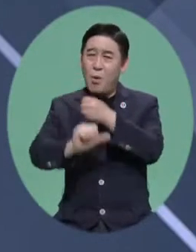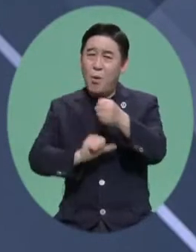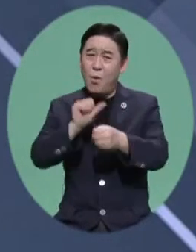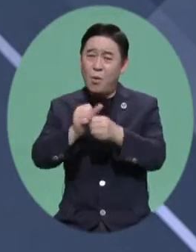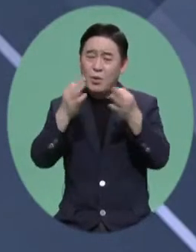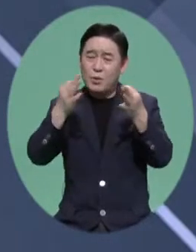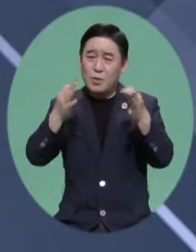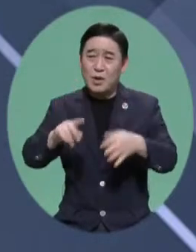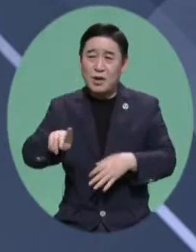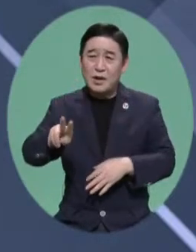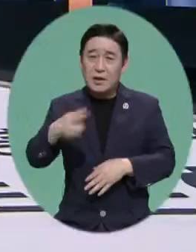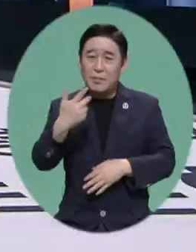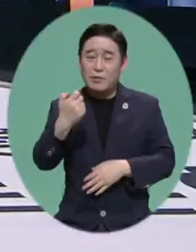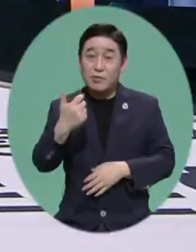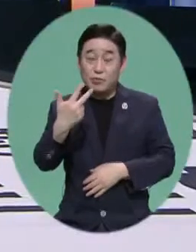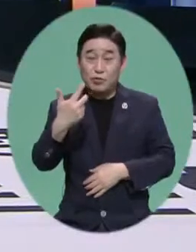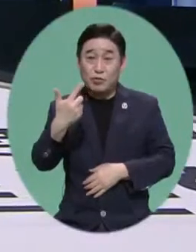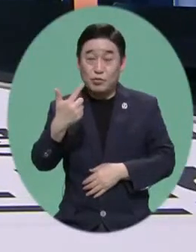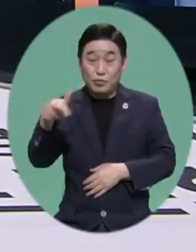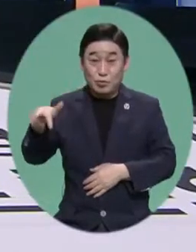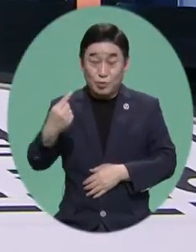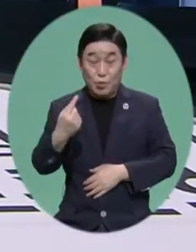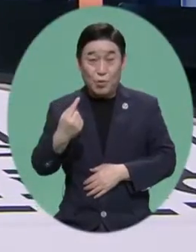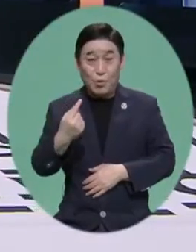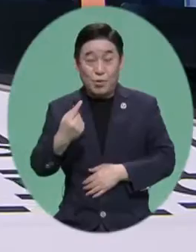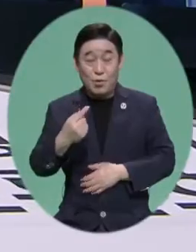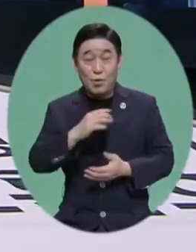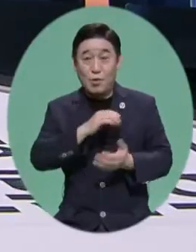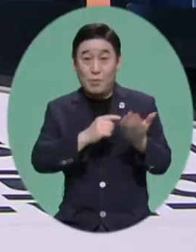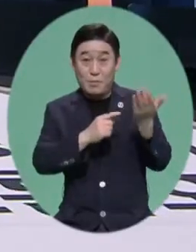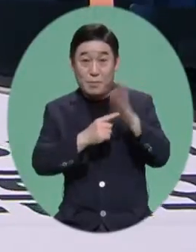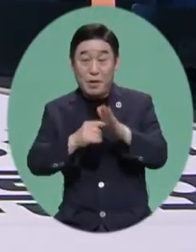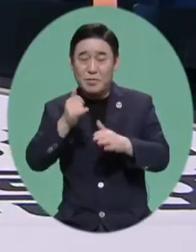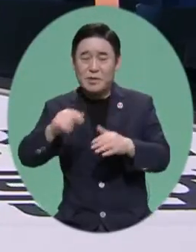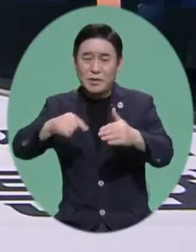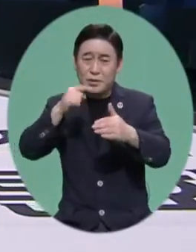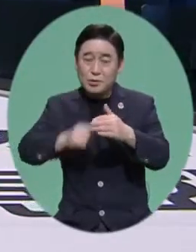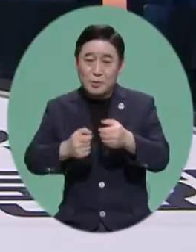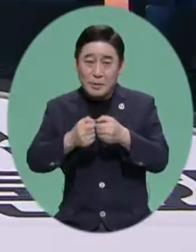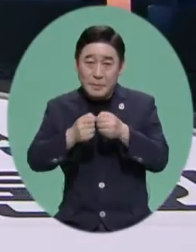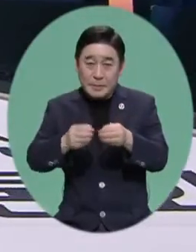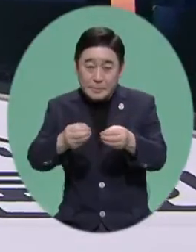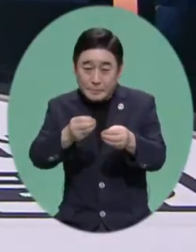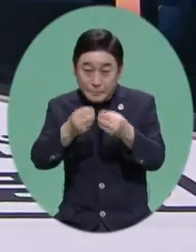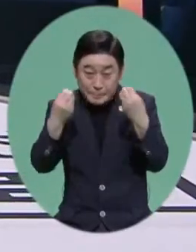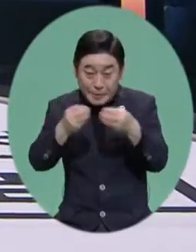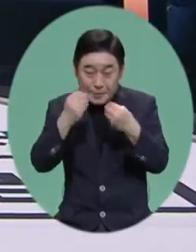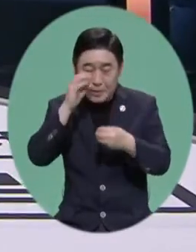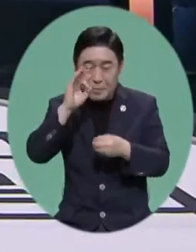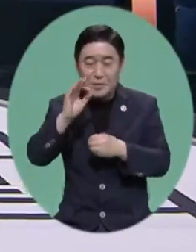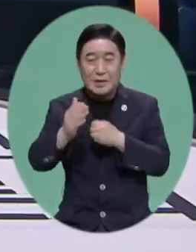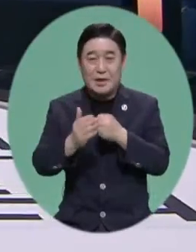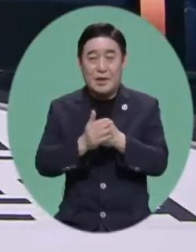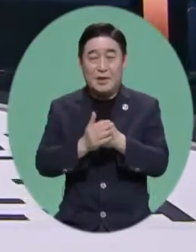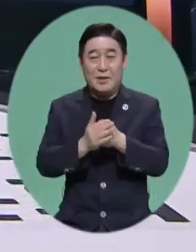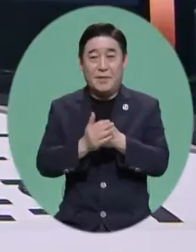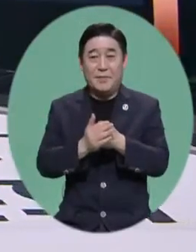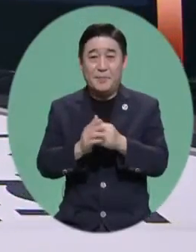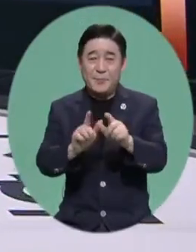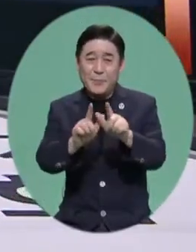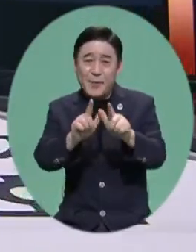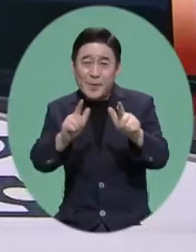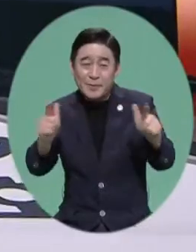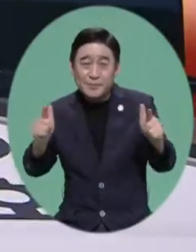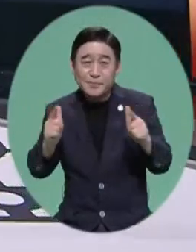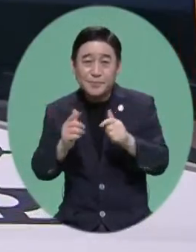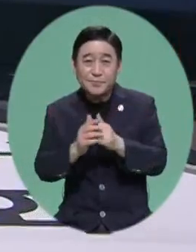166.1 오늘 발표 하셨더라구요 그런데 그 중에서 이렇게 살펴보니까 여러가지 그 어